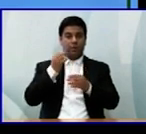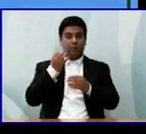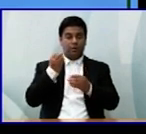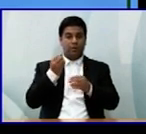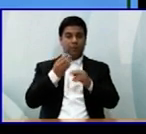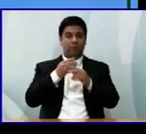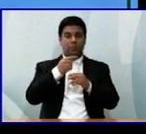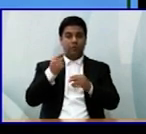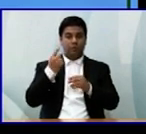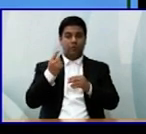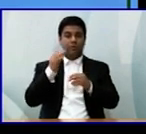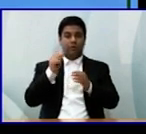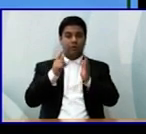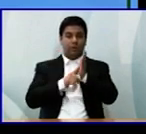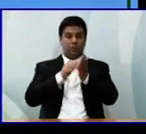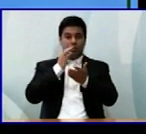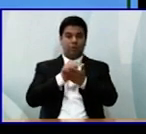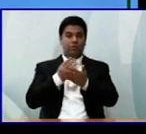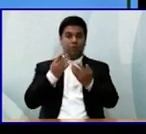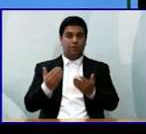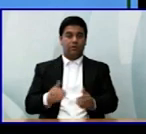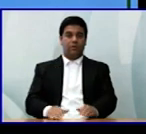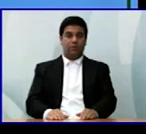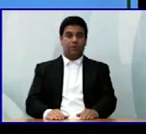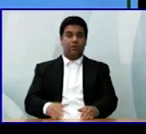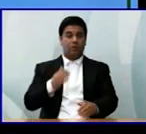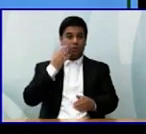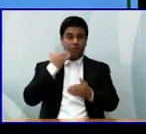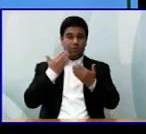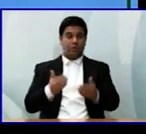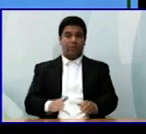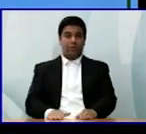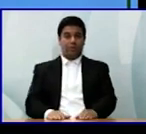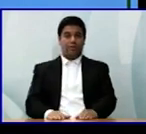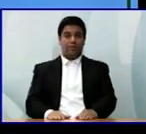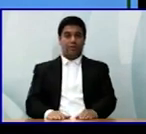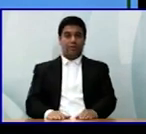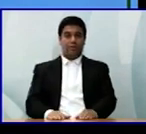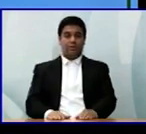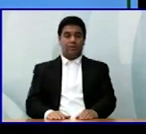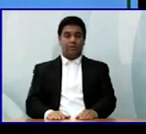1 va 7 javoblariga ega bo'ldik. Oson-a? Og'zaki ishlasa ham bo'ladi.